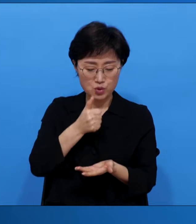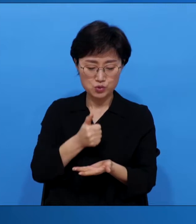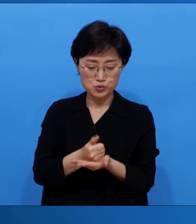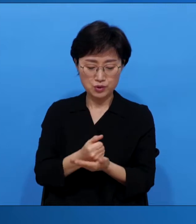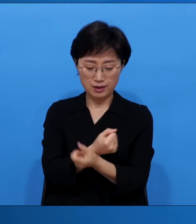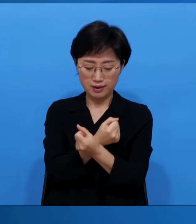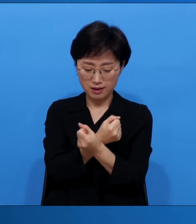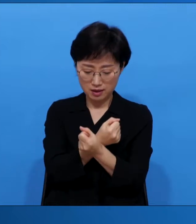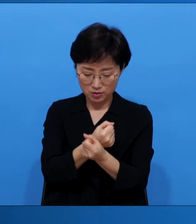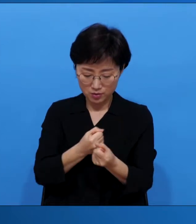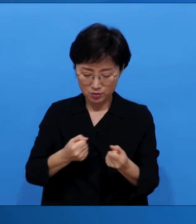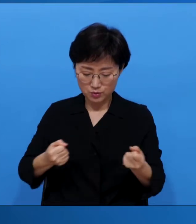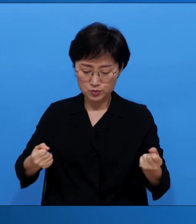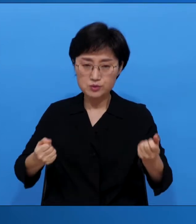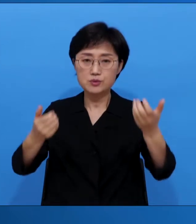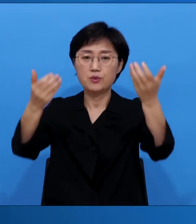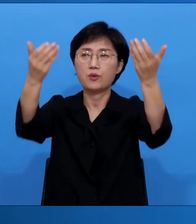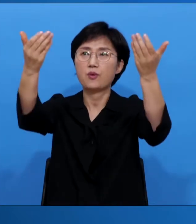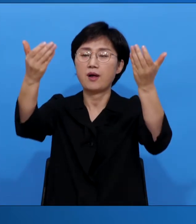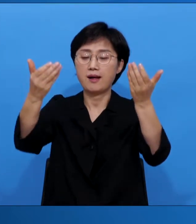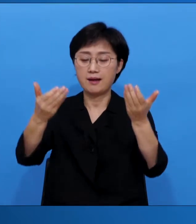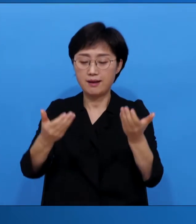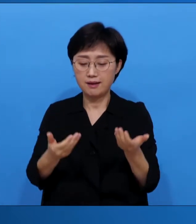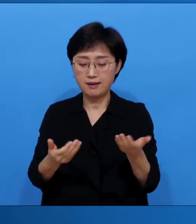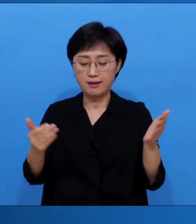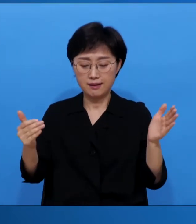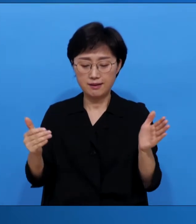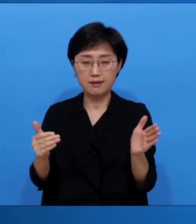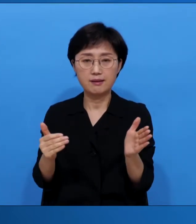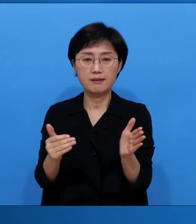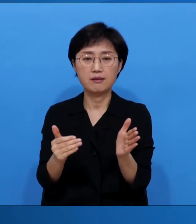삼으시고 죄